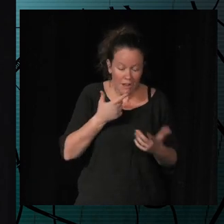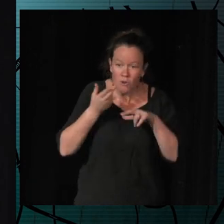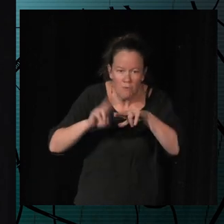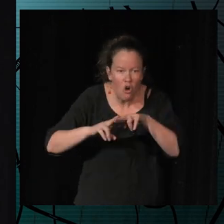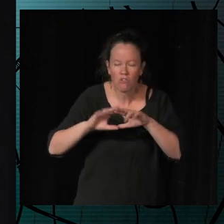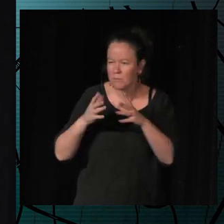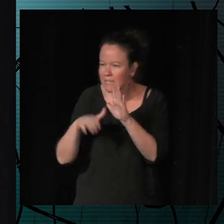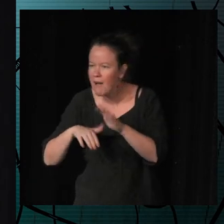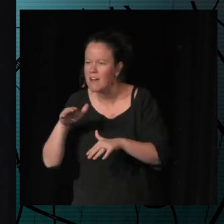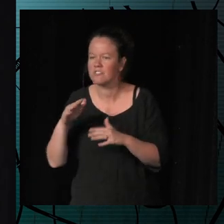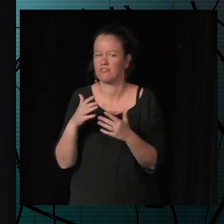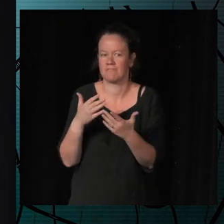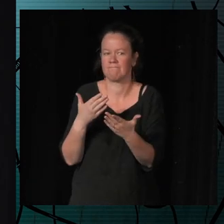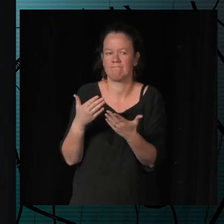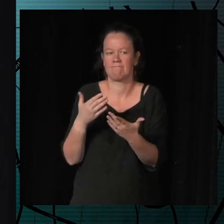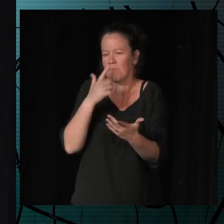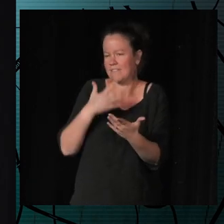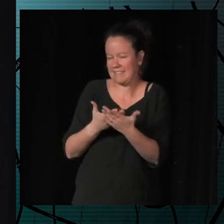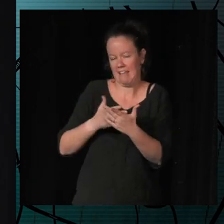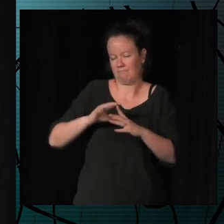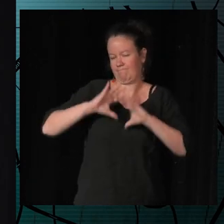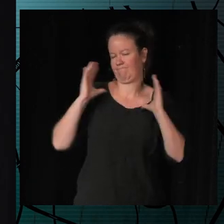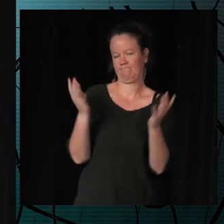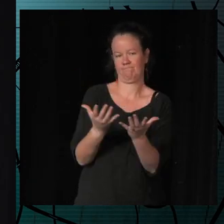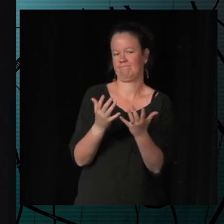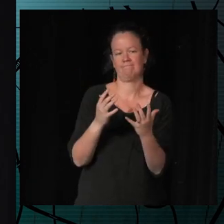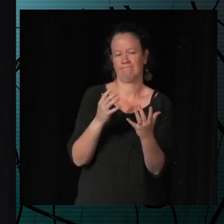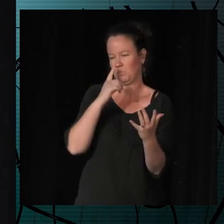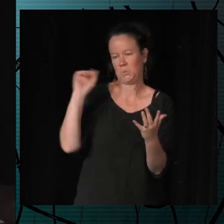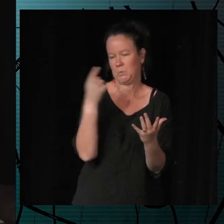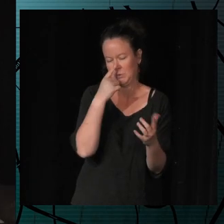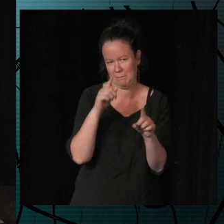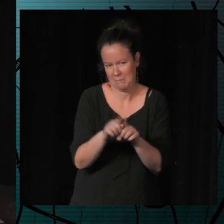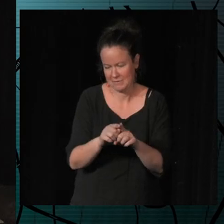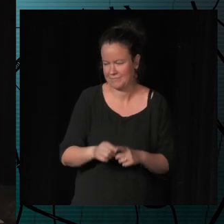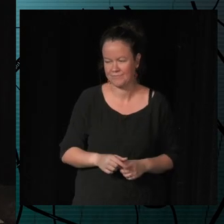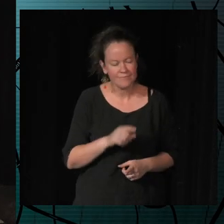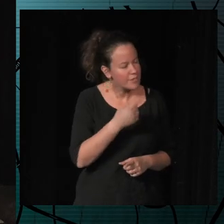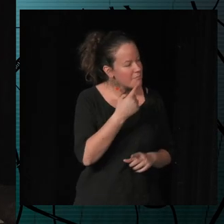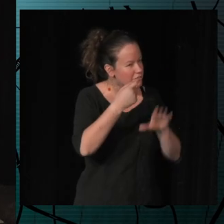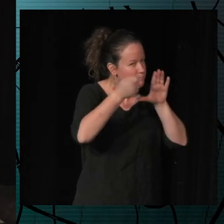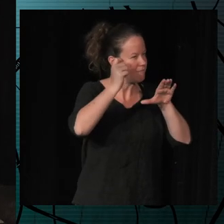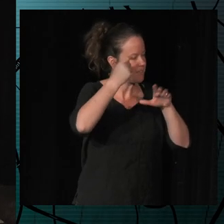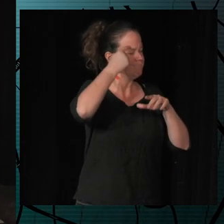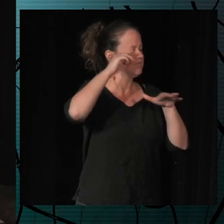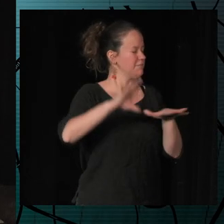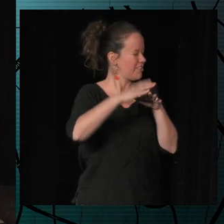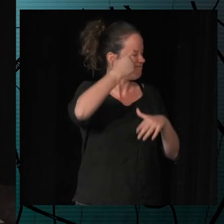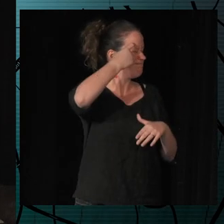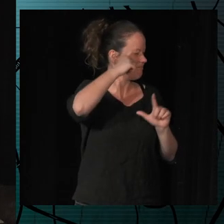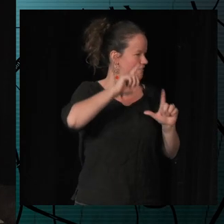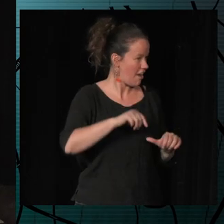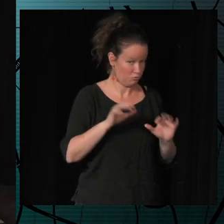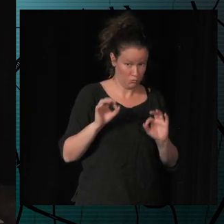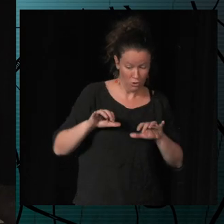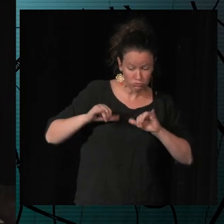pense qui est assez essentiel en fait et universel encore une fois mais tu parles de choses qui impriment la rétine justement Resident Evil c'est l'exemple parfait